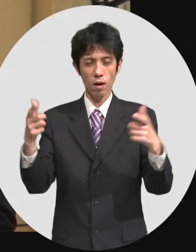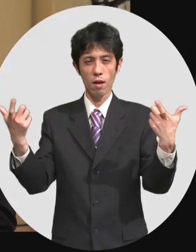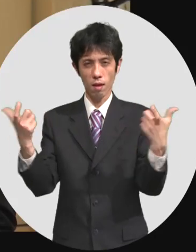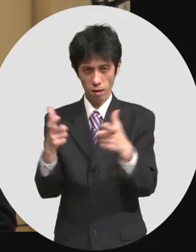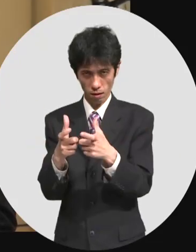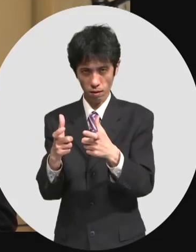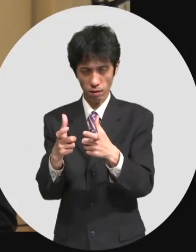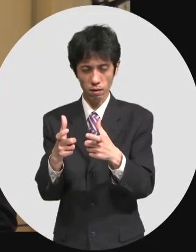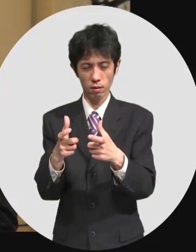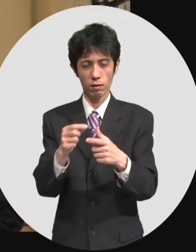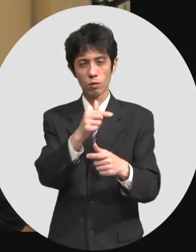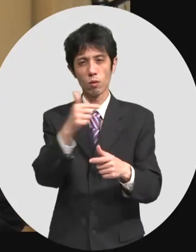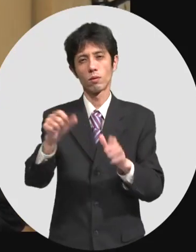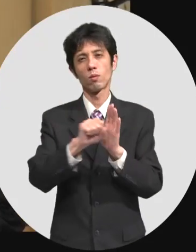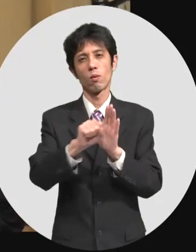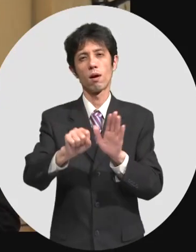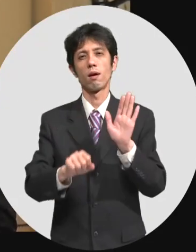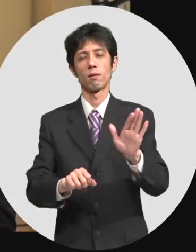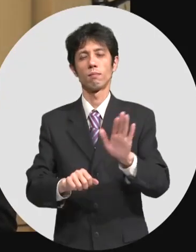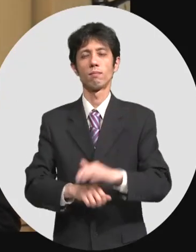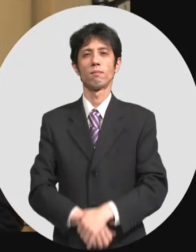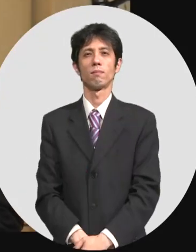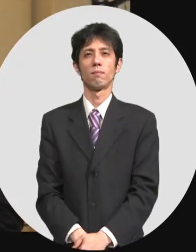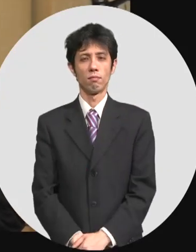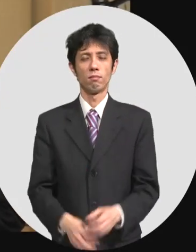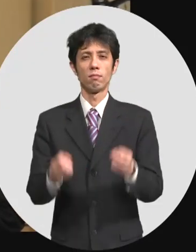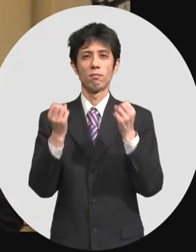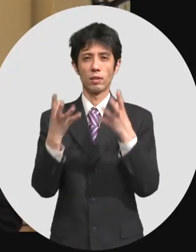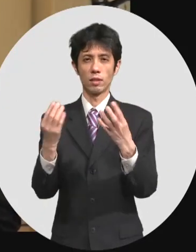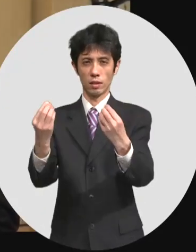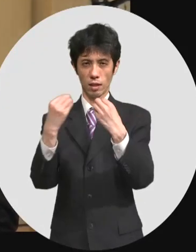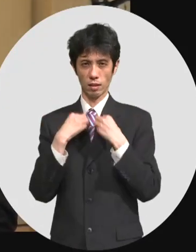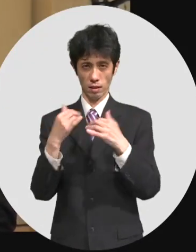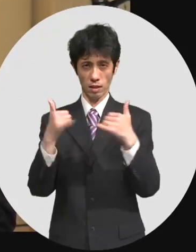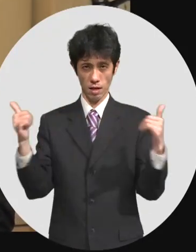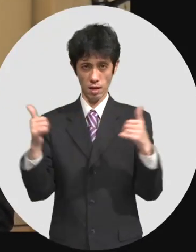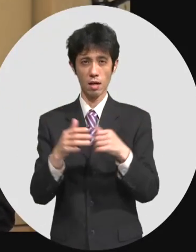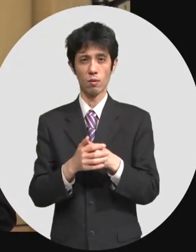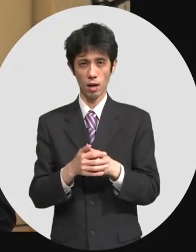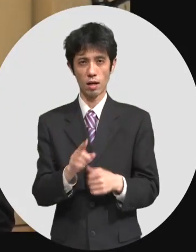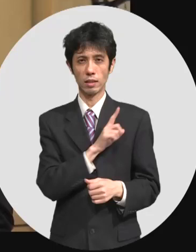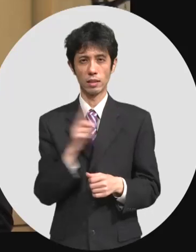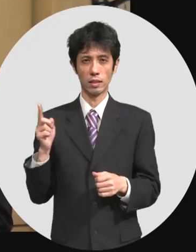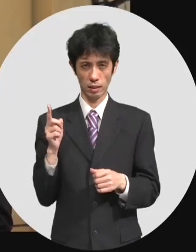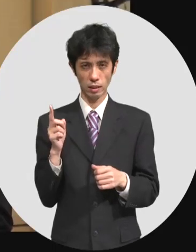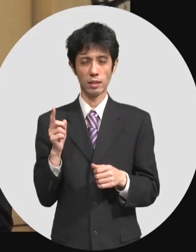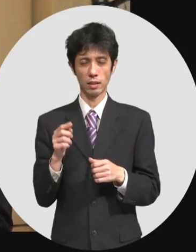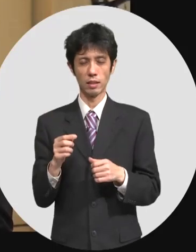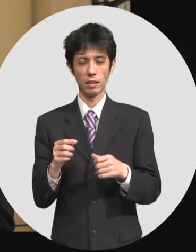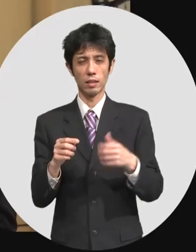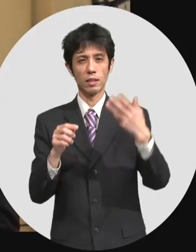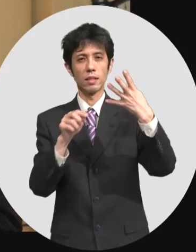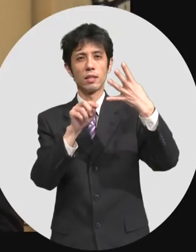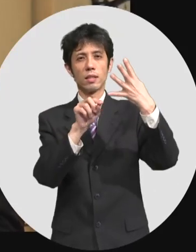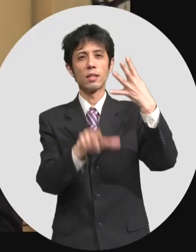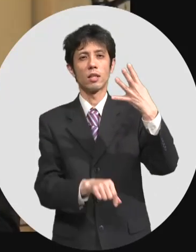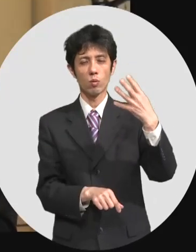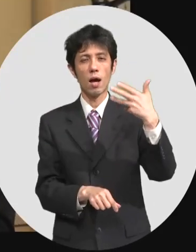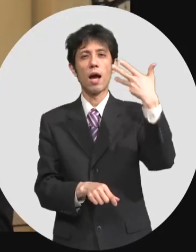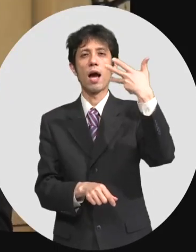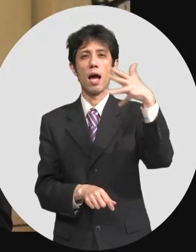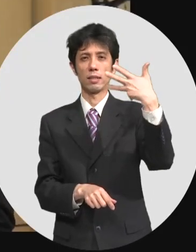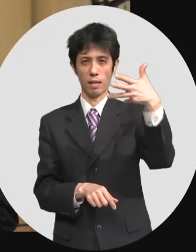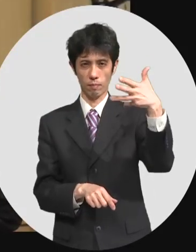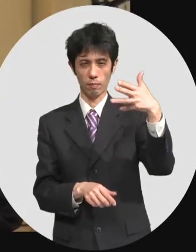で、非常に大きな効果が出たというふうに思っております。新規の感染者数も1日平均4月は